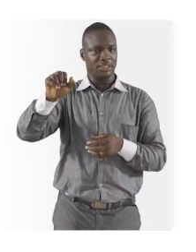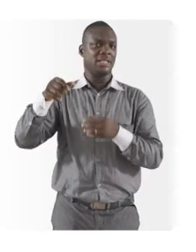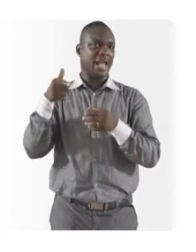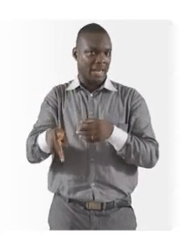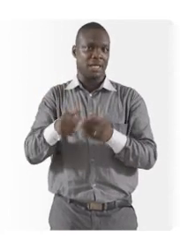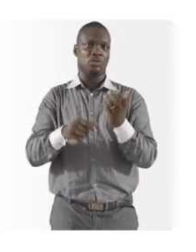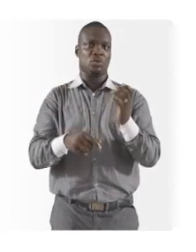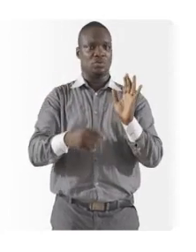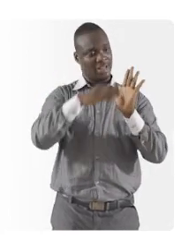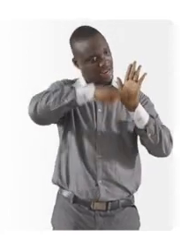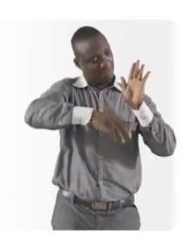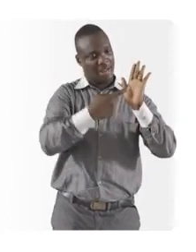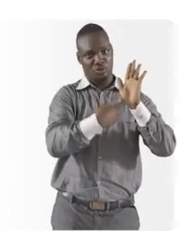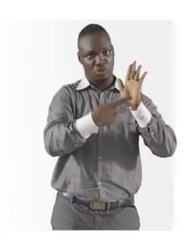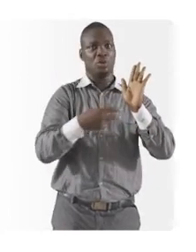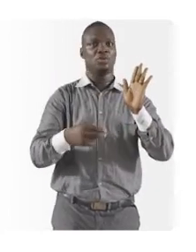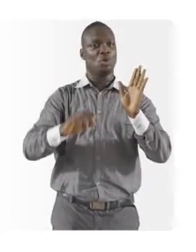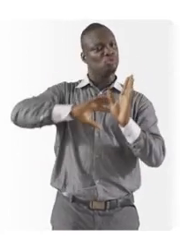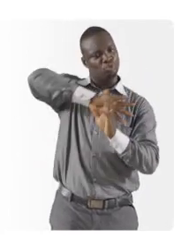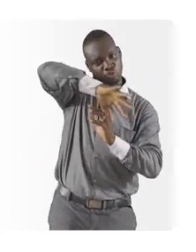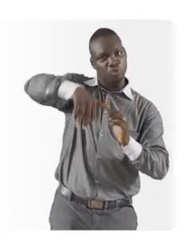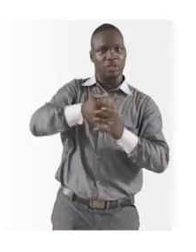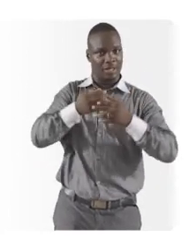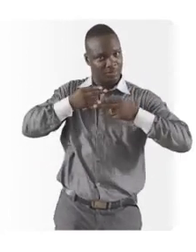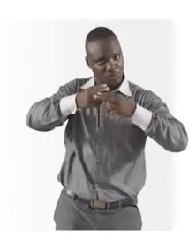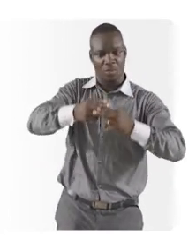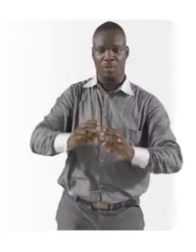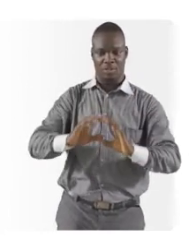ces 7 cellules forment le sac embryonnaire.